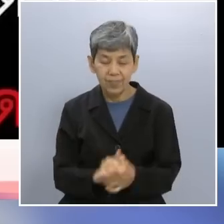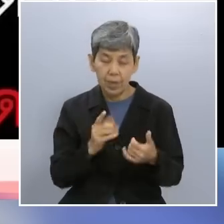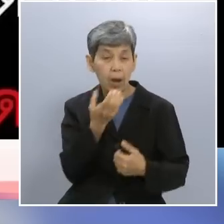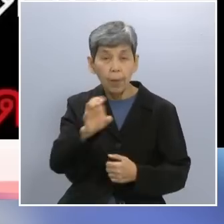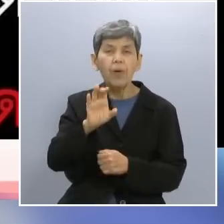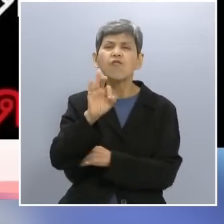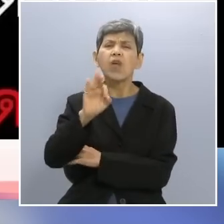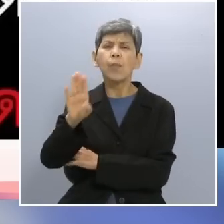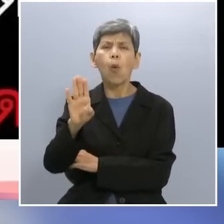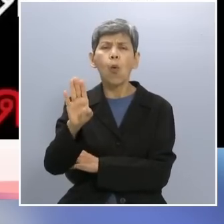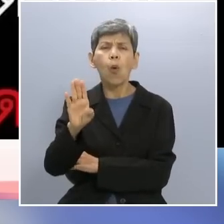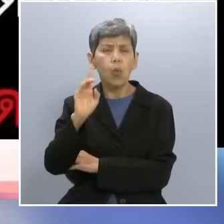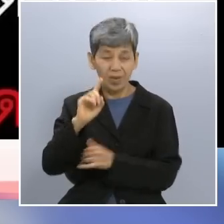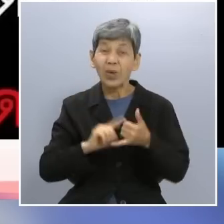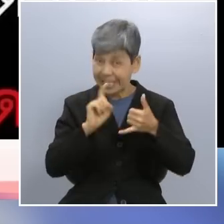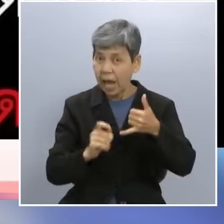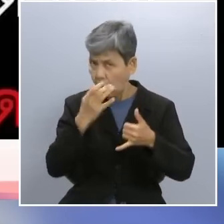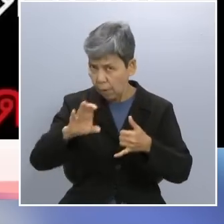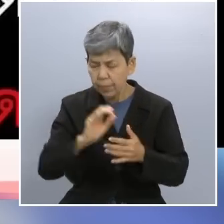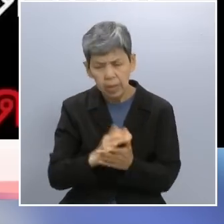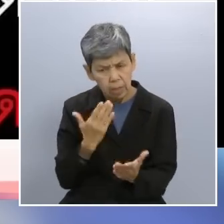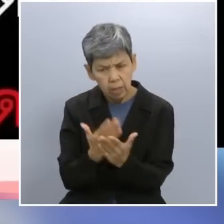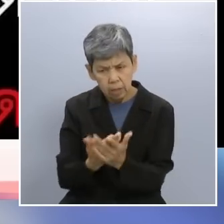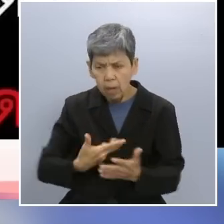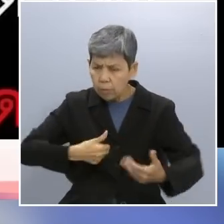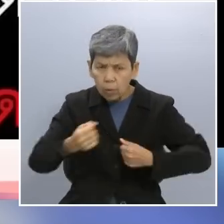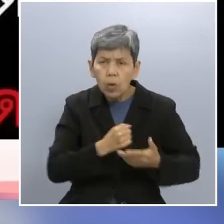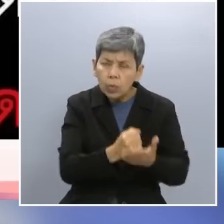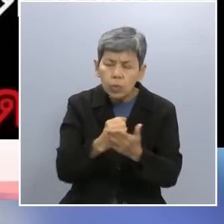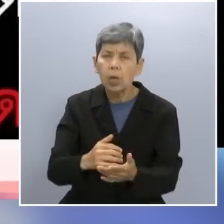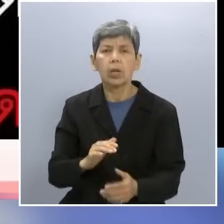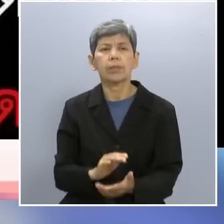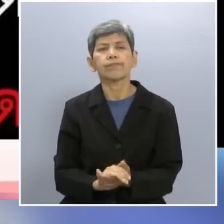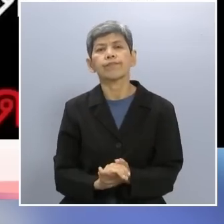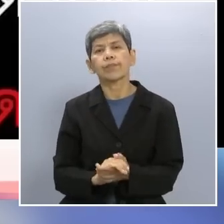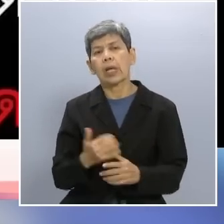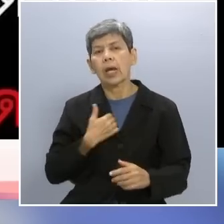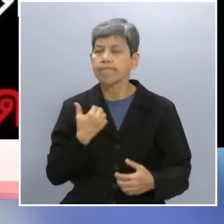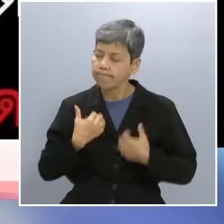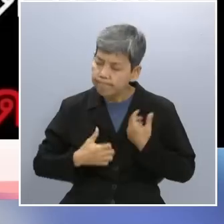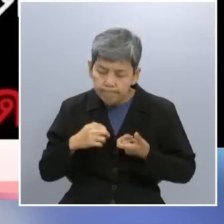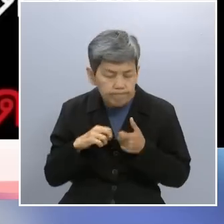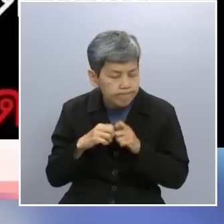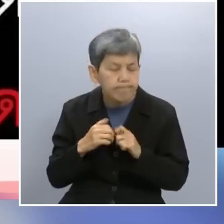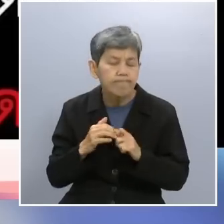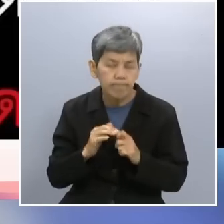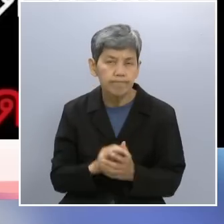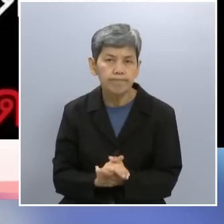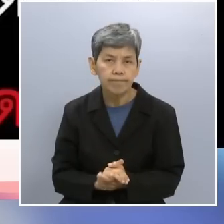ไว้นะครับนี่อย่าเอาเงินตัวเองไปช่วยคนอื่นจนทำให้ตัวเองต้องเดือดร้อน